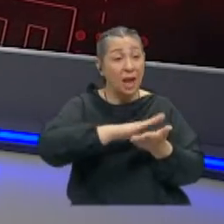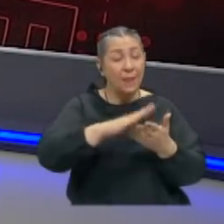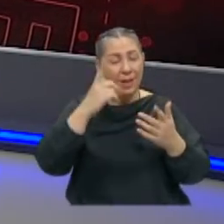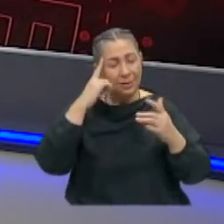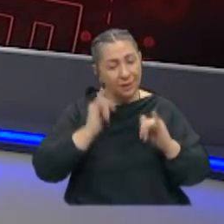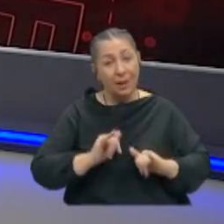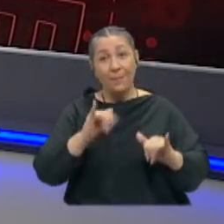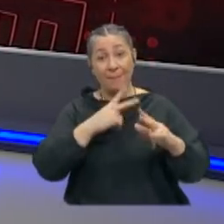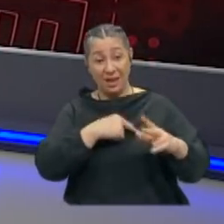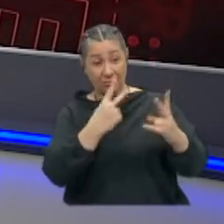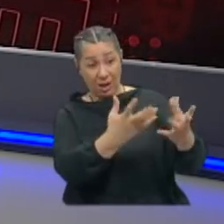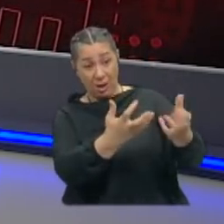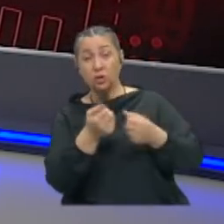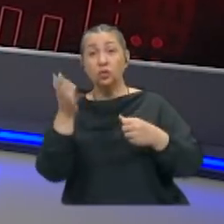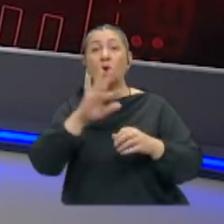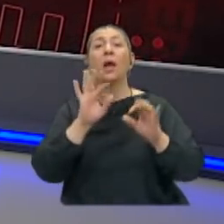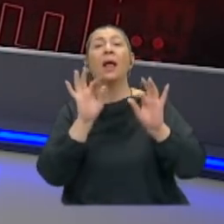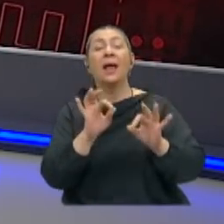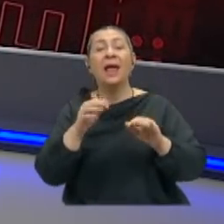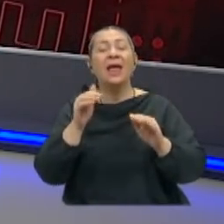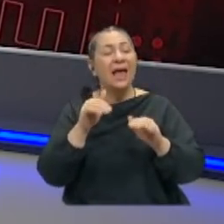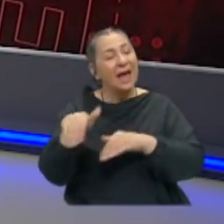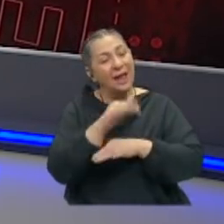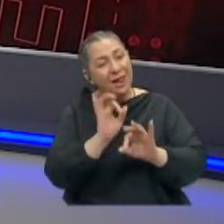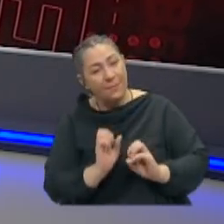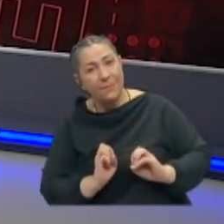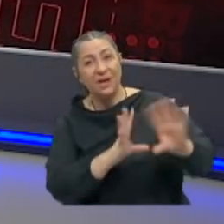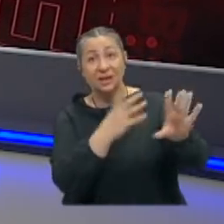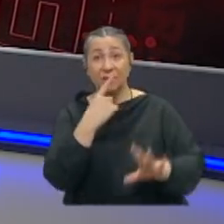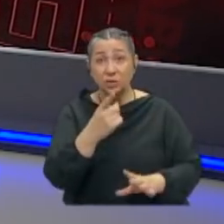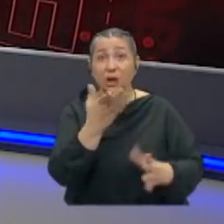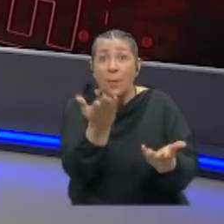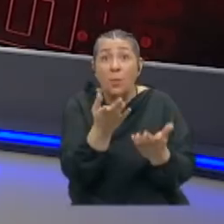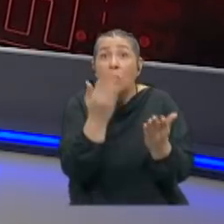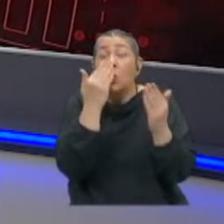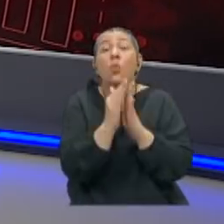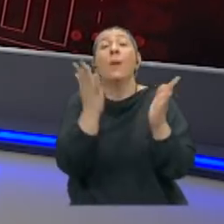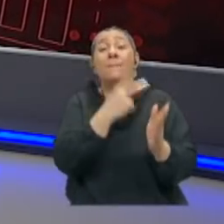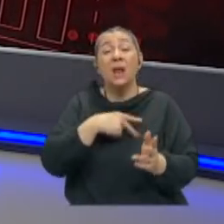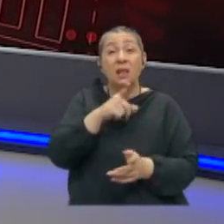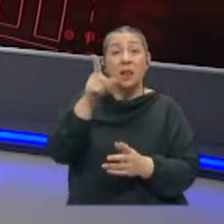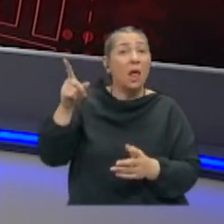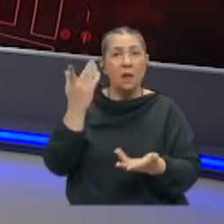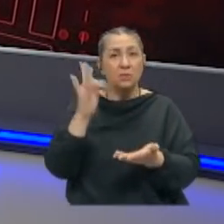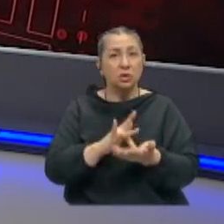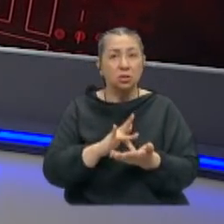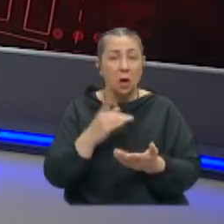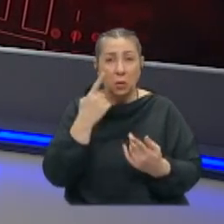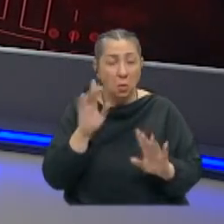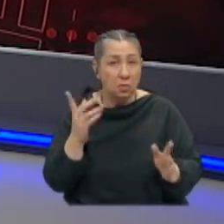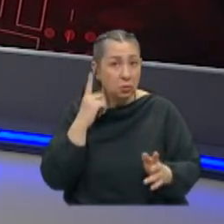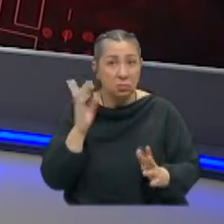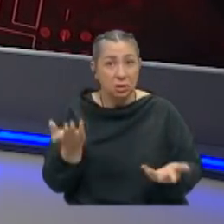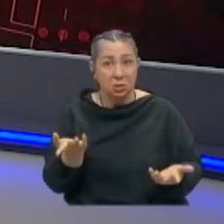alınır belediyeler tarafından, sonra yaşam alanlarına bırakılır demiştiniz. Ama buna uymayan belediyelere herhangi bir ceza